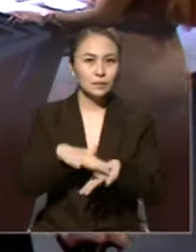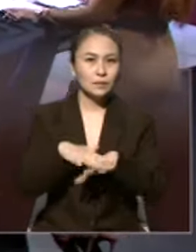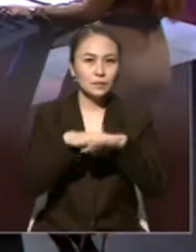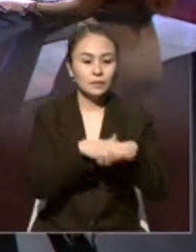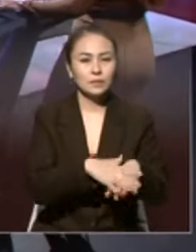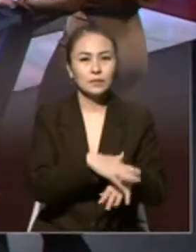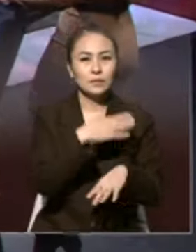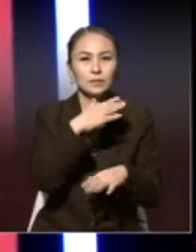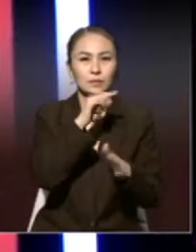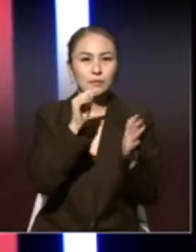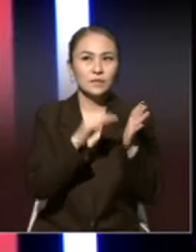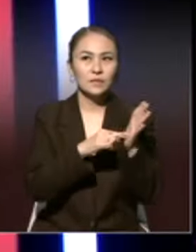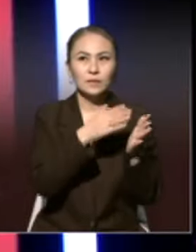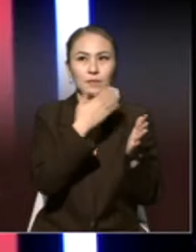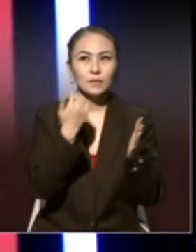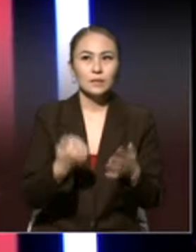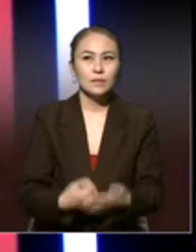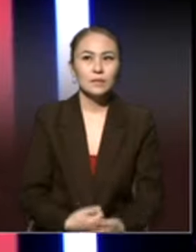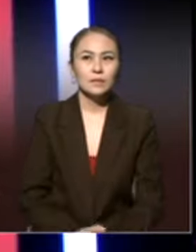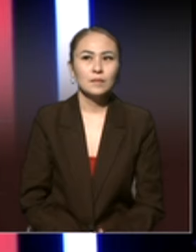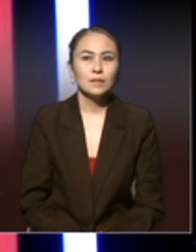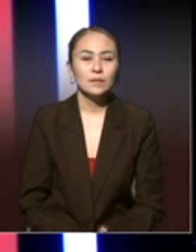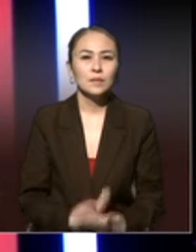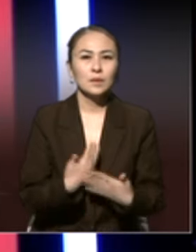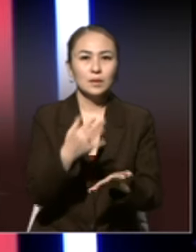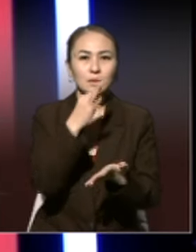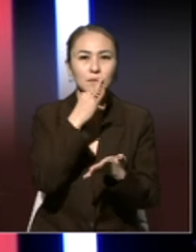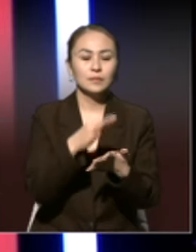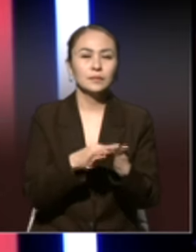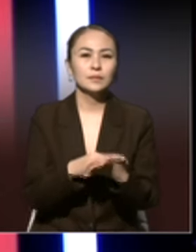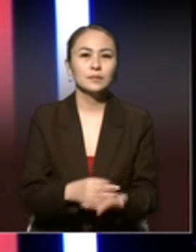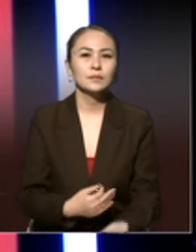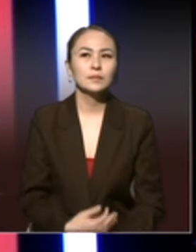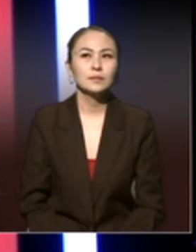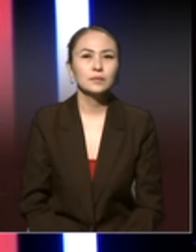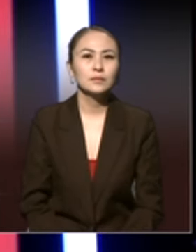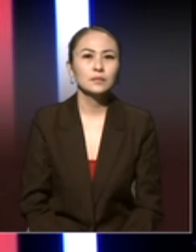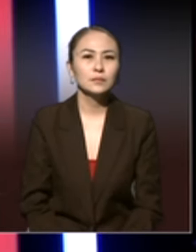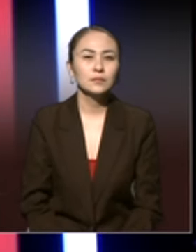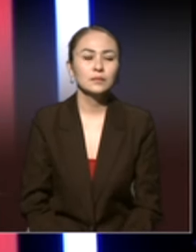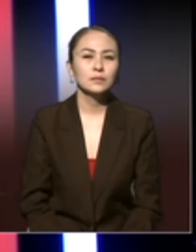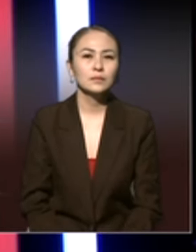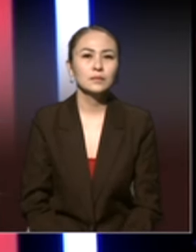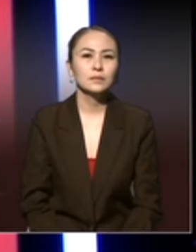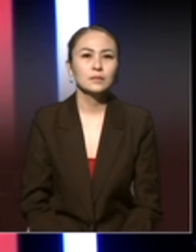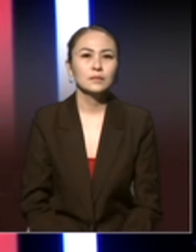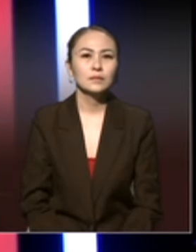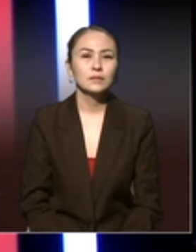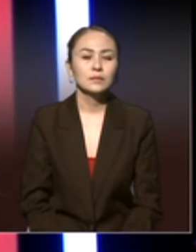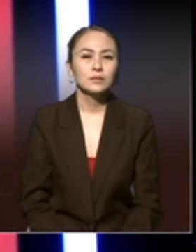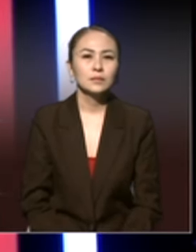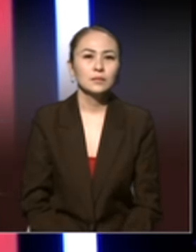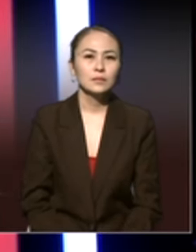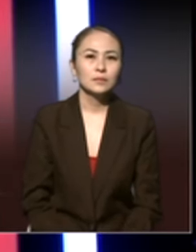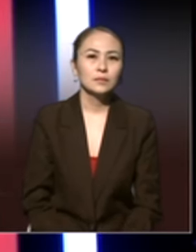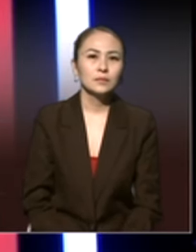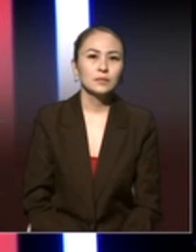бөлмеген деп сұрап жатыр. Елдор Мырза, осы сұраққа жауап берсеңіз. Енді негізі бұл сұрақ